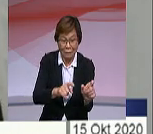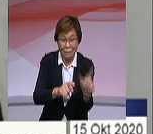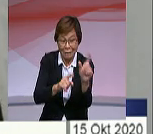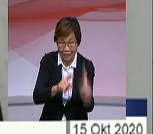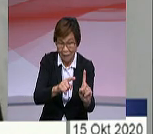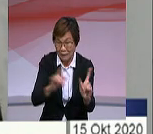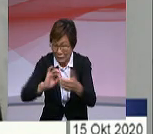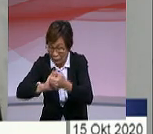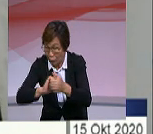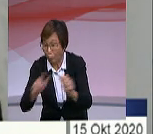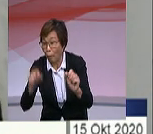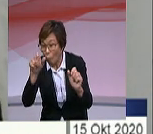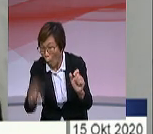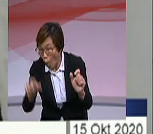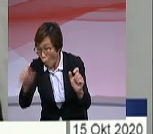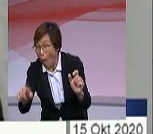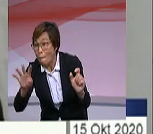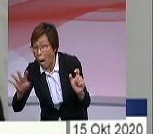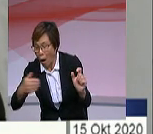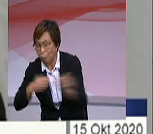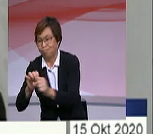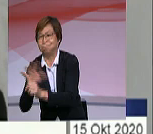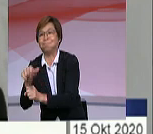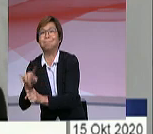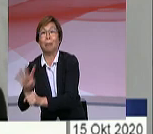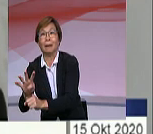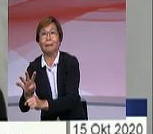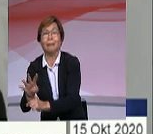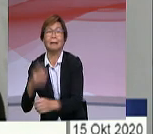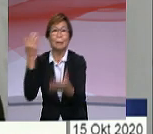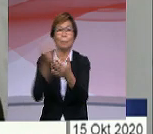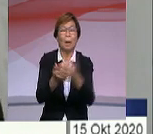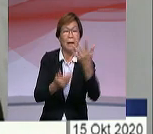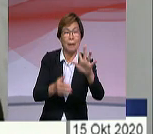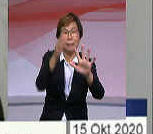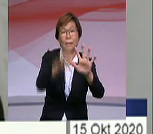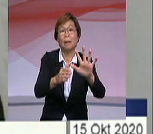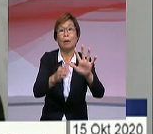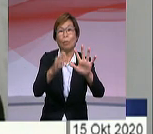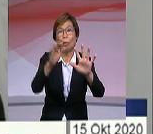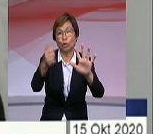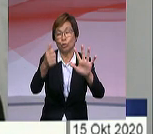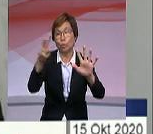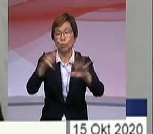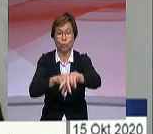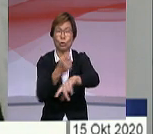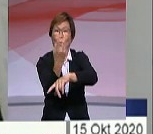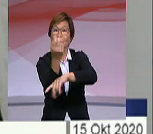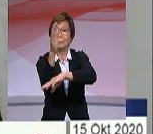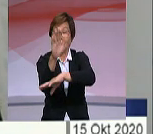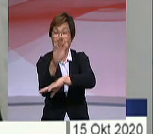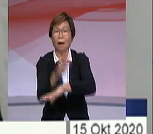telah mengenal pasti 4 lagi kes positif COVID-19. Sehingga 15 Oktober 2020 jam 12 tengah